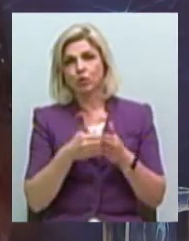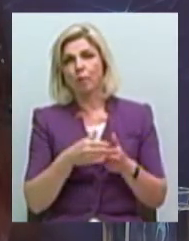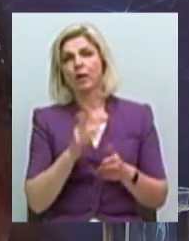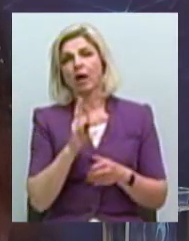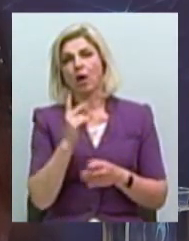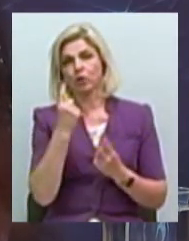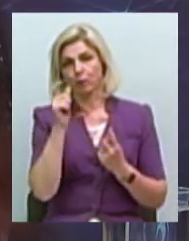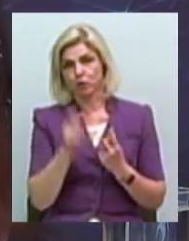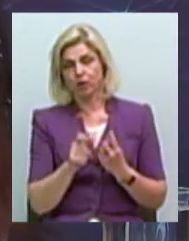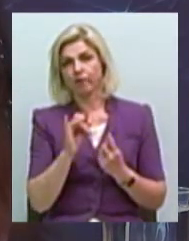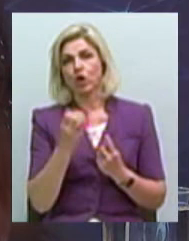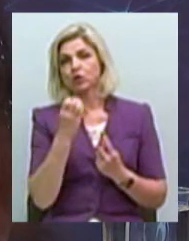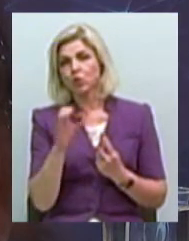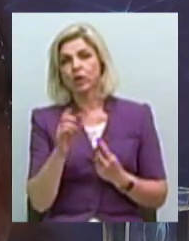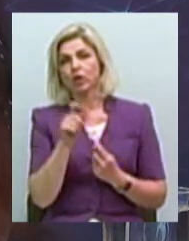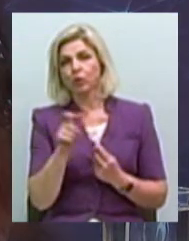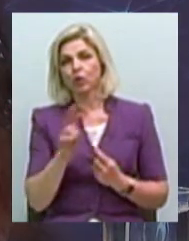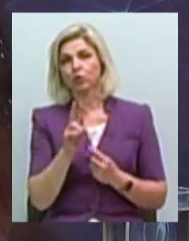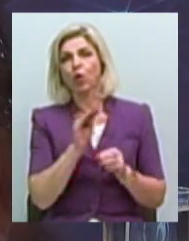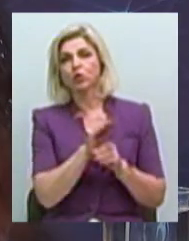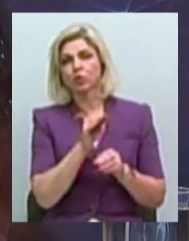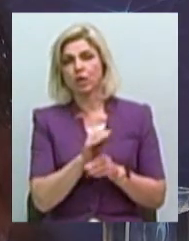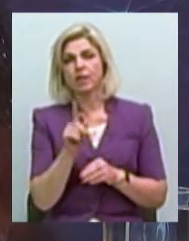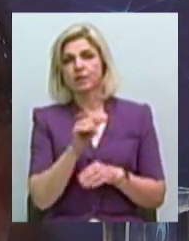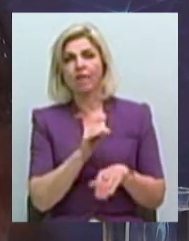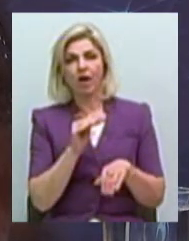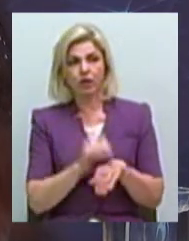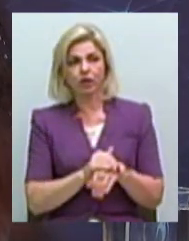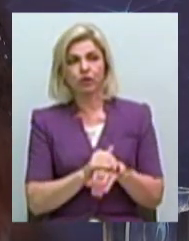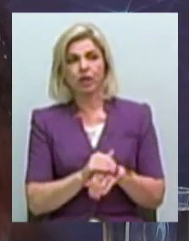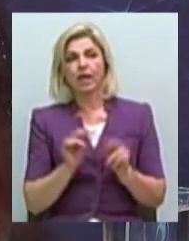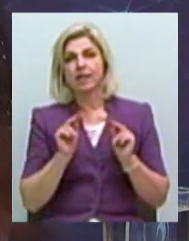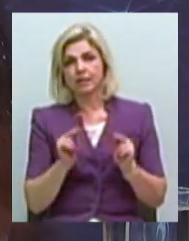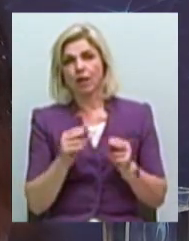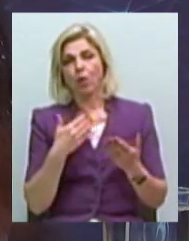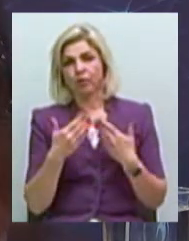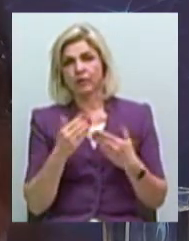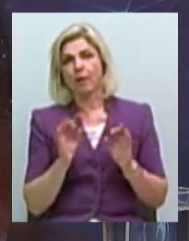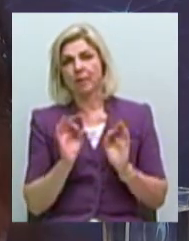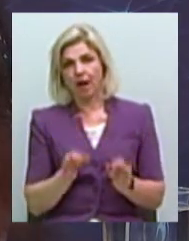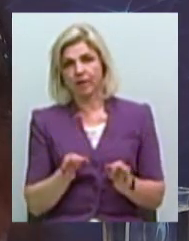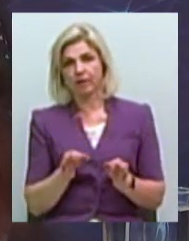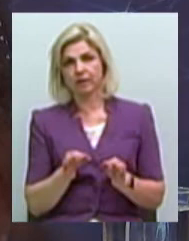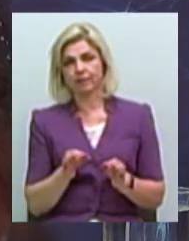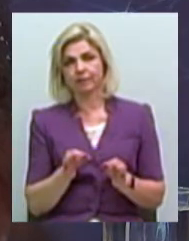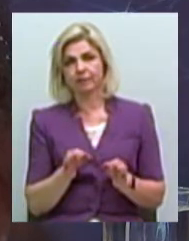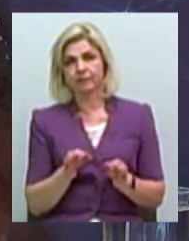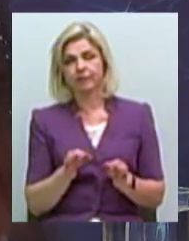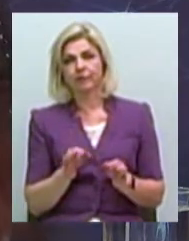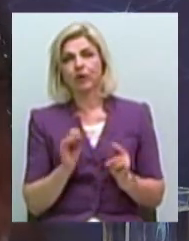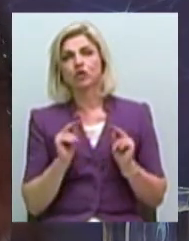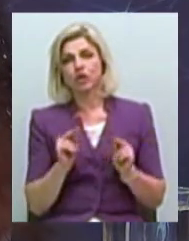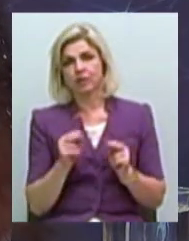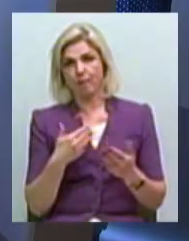и сотнях, которые просто осуждают этого человека за фактически искренний, гуманный, правильный и